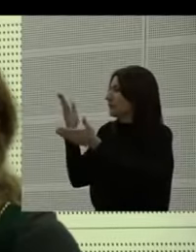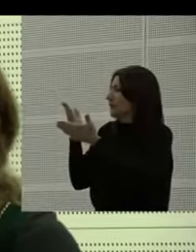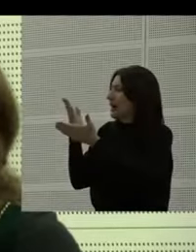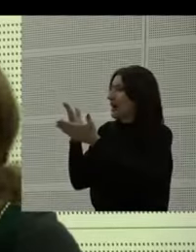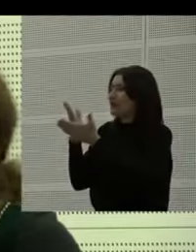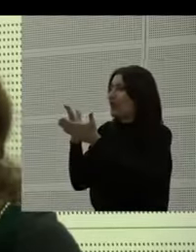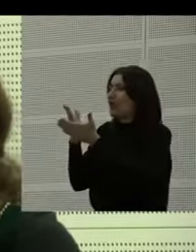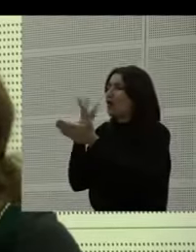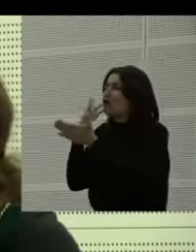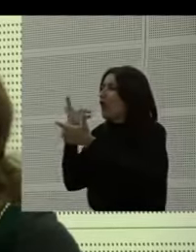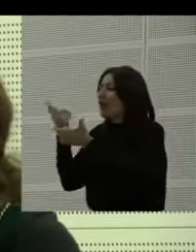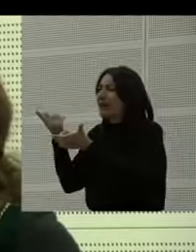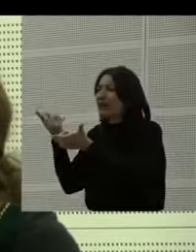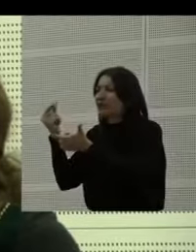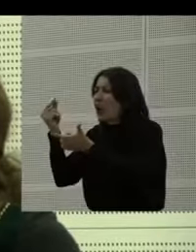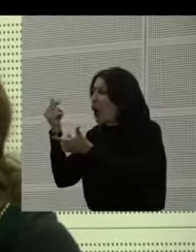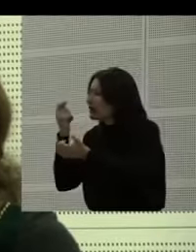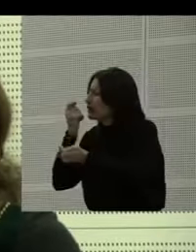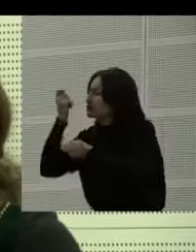per un viaggio.